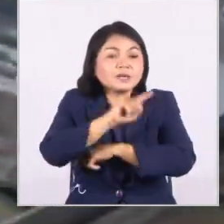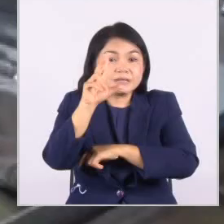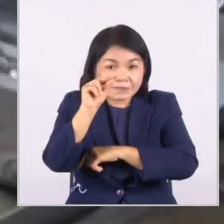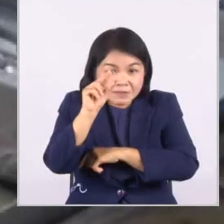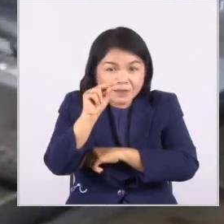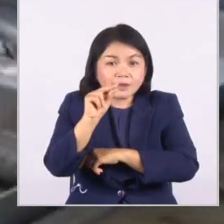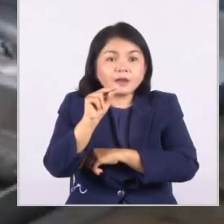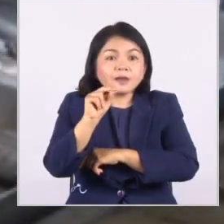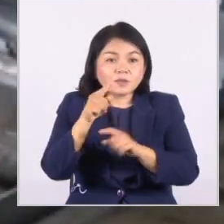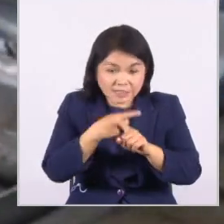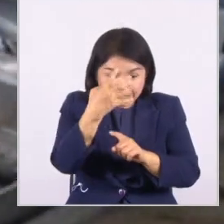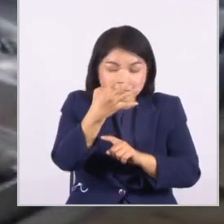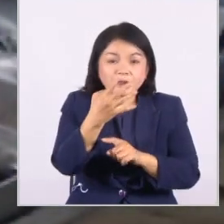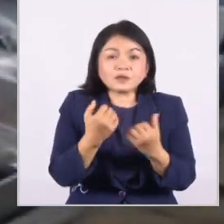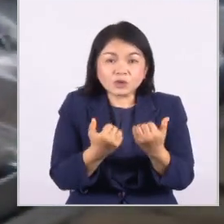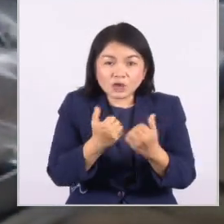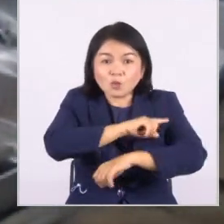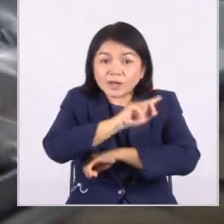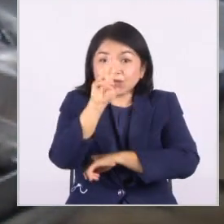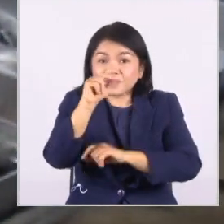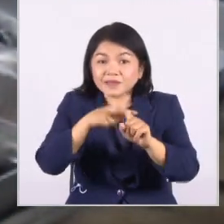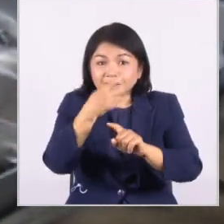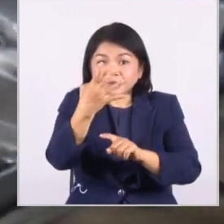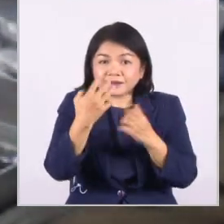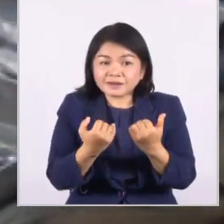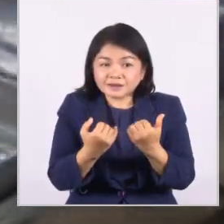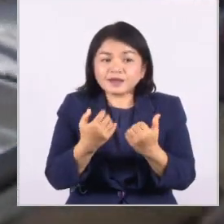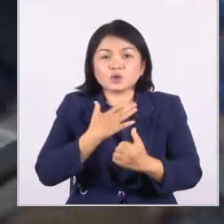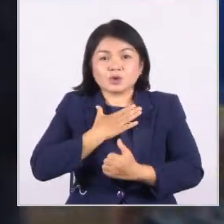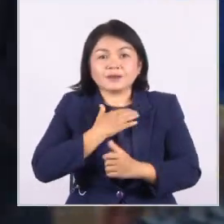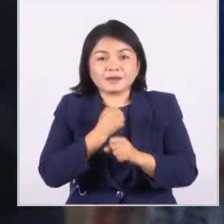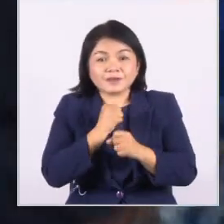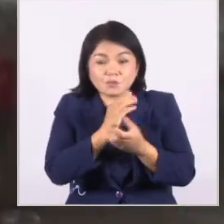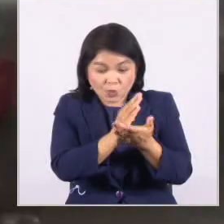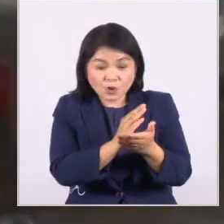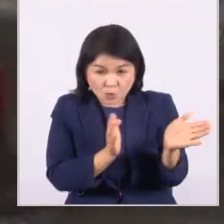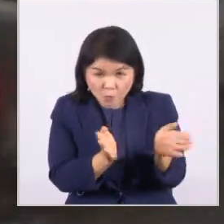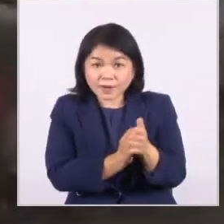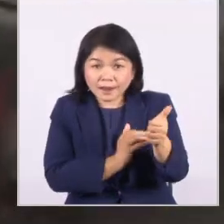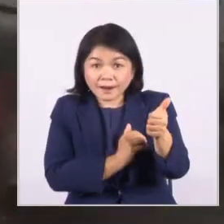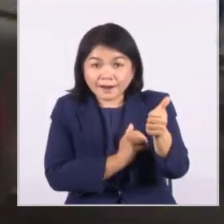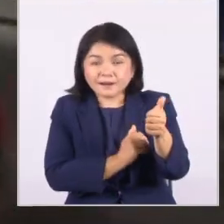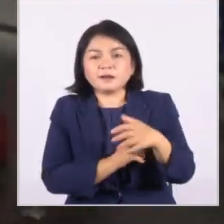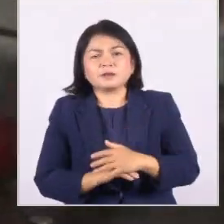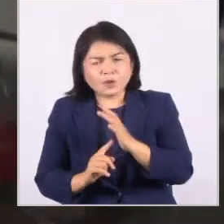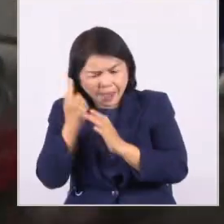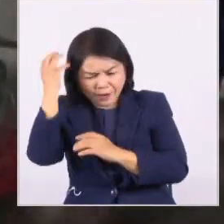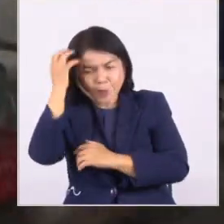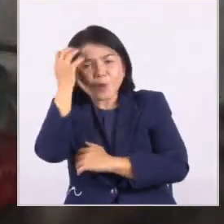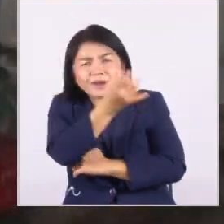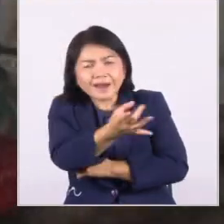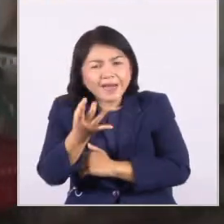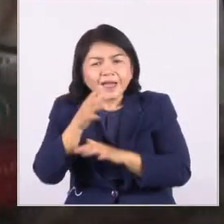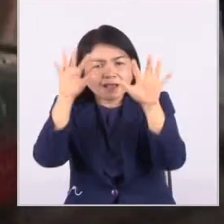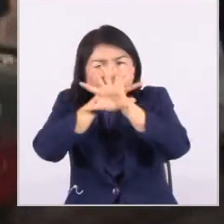พักเดียว พักนี้นะ นันทิพัฒน์ยงยุทธ30เมษายนนะพี่นะขวัญใหม่นาบุญไปด้วยนะ ตอนแรกก็งงนะสองว่าเอ๊